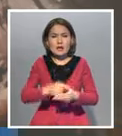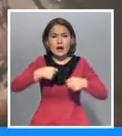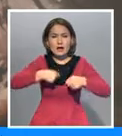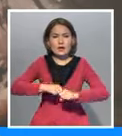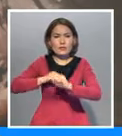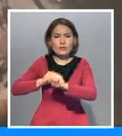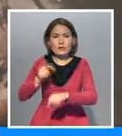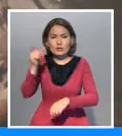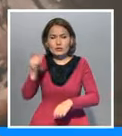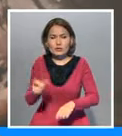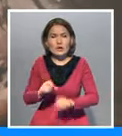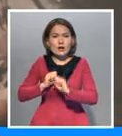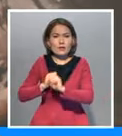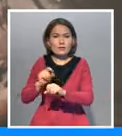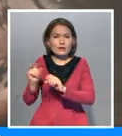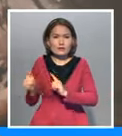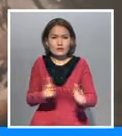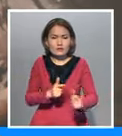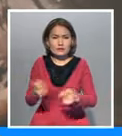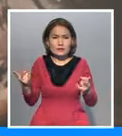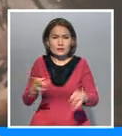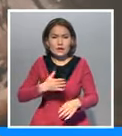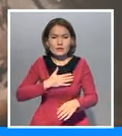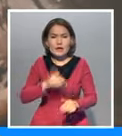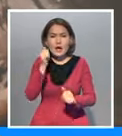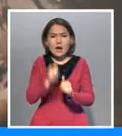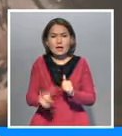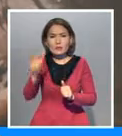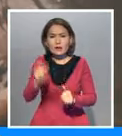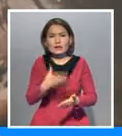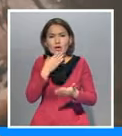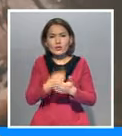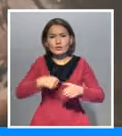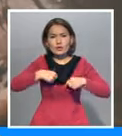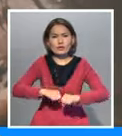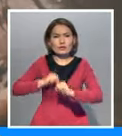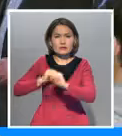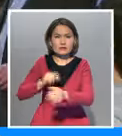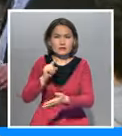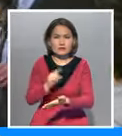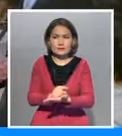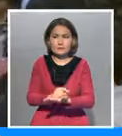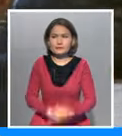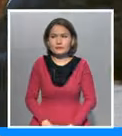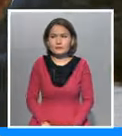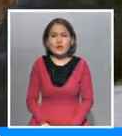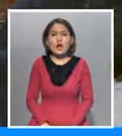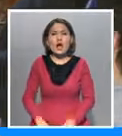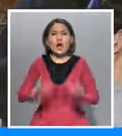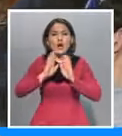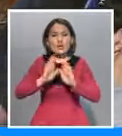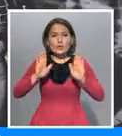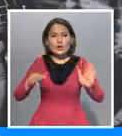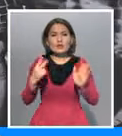Сондықтан біздің елдер бірлесіп осы бағытта жұмыс жасауымыз керек. Өйткені әрбір адам өз құқығы қорғалғанын сезінуі тиіс. Көрме астаналықтар